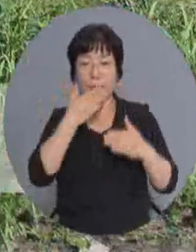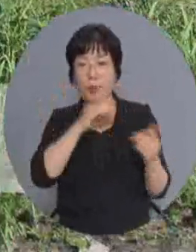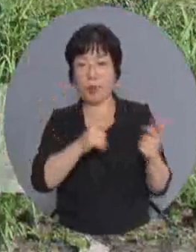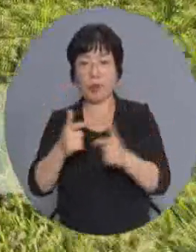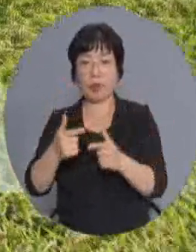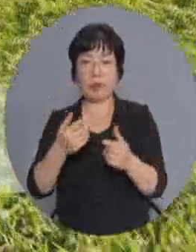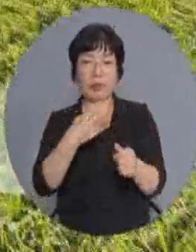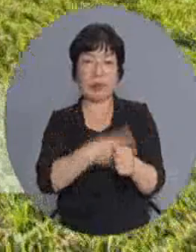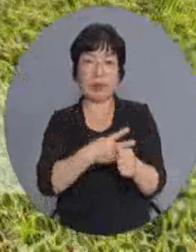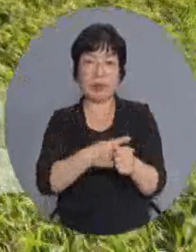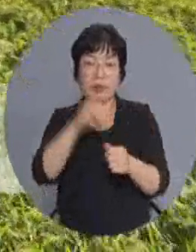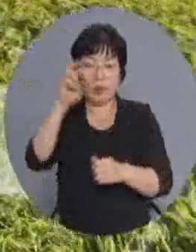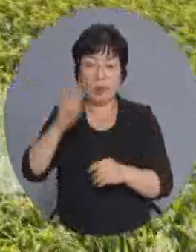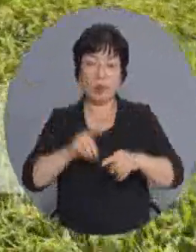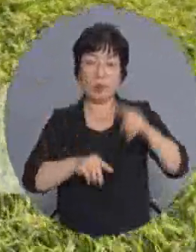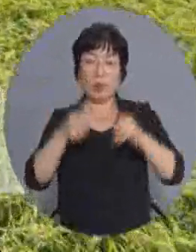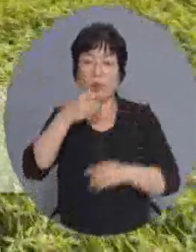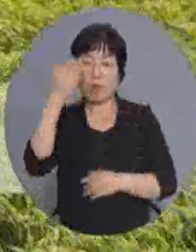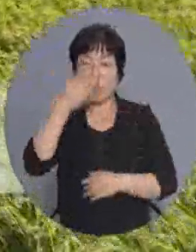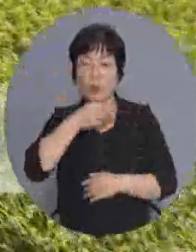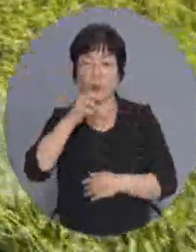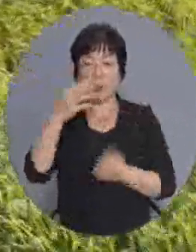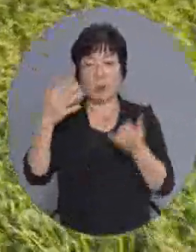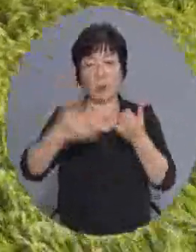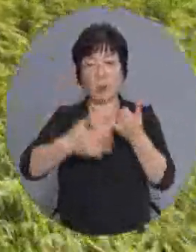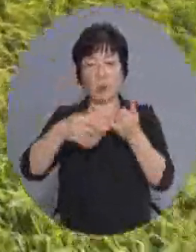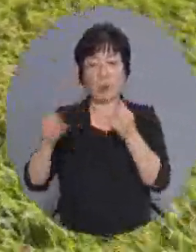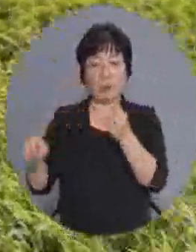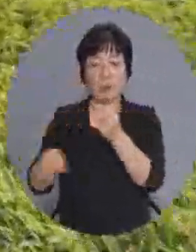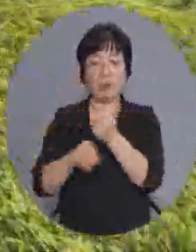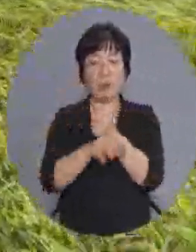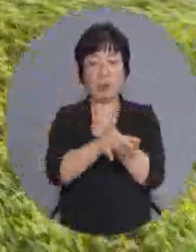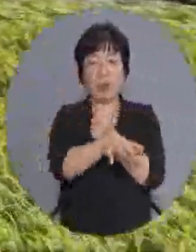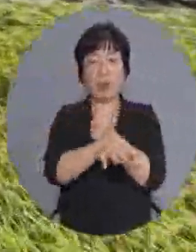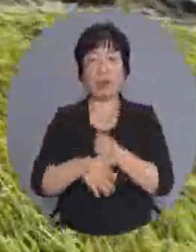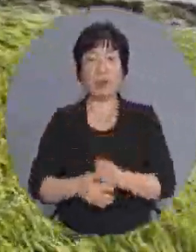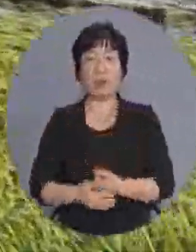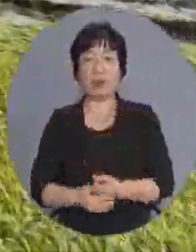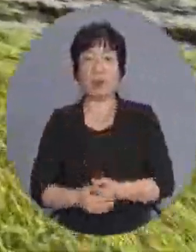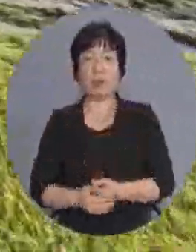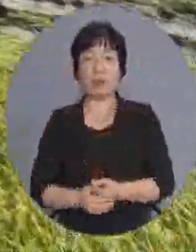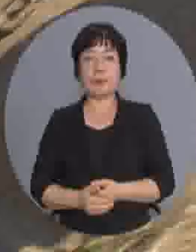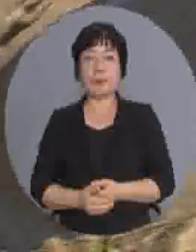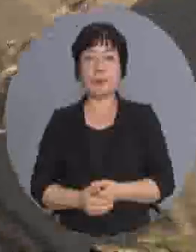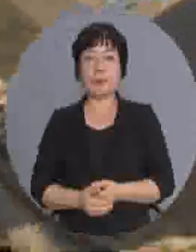참여하고 광주 목포 여수 MBC 유튜브를 통해서도 실시간 중계됩니다